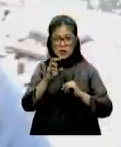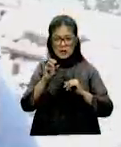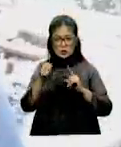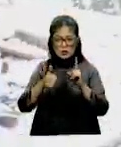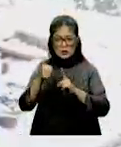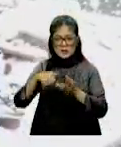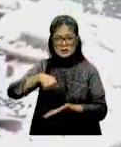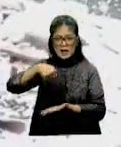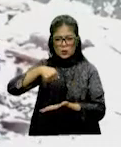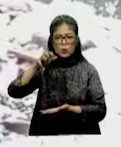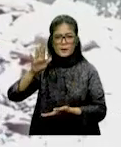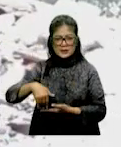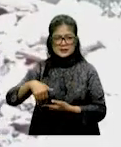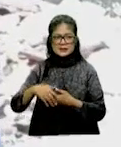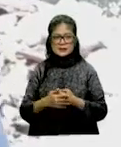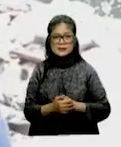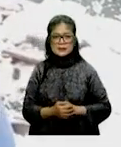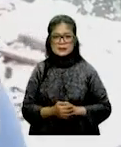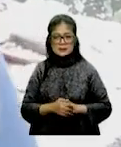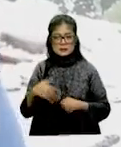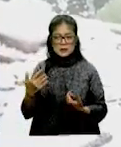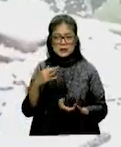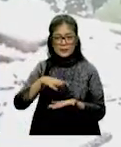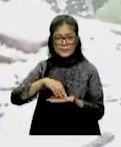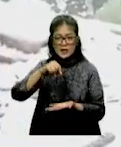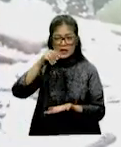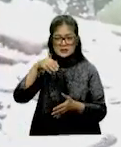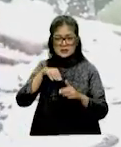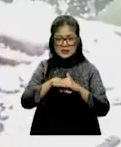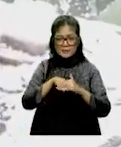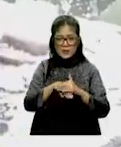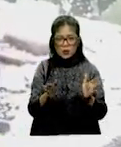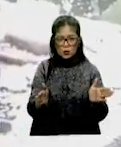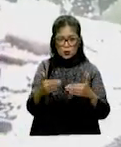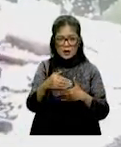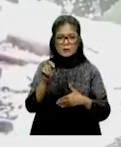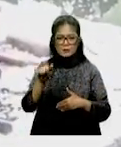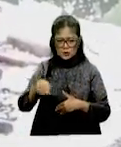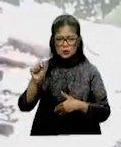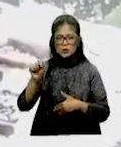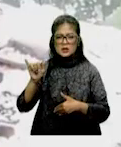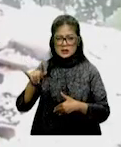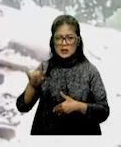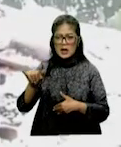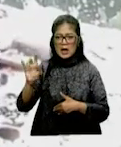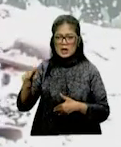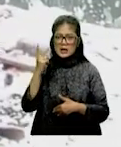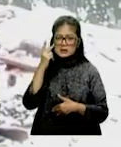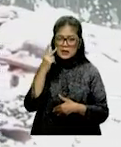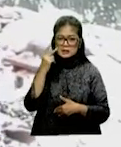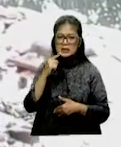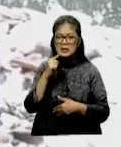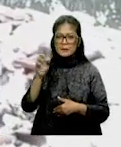atas. Berarti memang beras itu disimpan di aula? Iya. Terus gak ada yang jaga berarti, Mas? Ada yang jaga, tapi kebetulan sudah